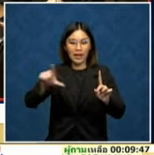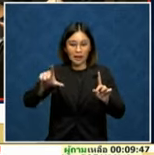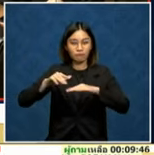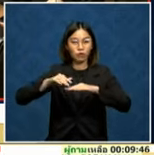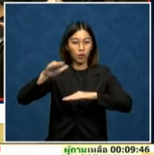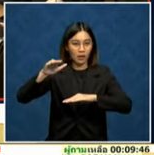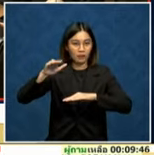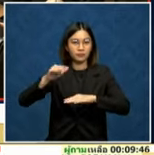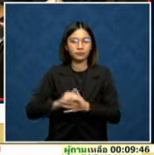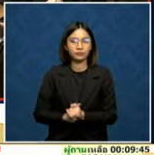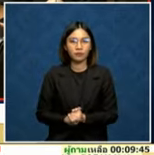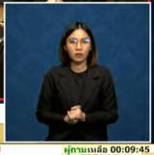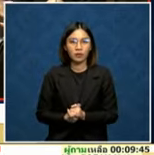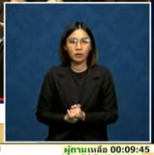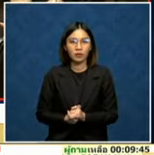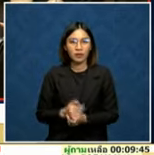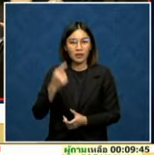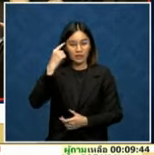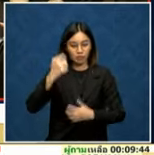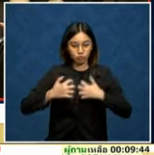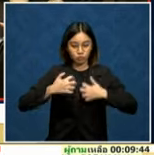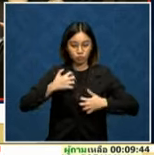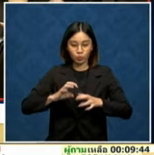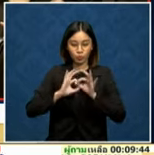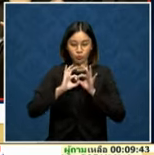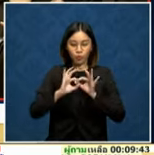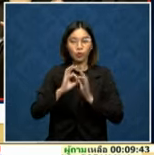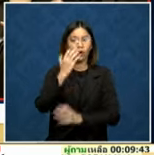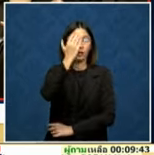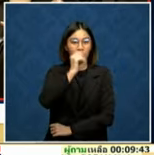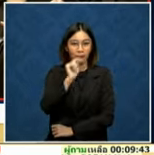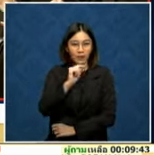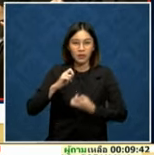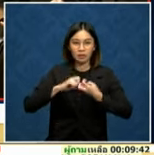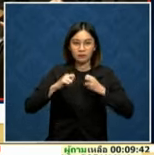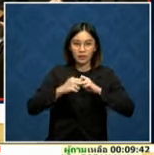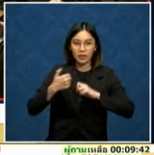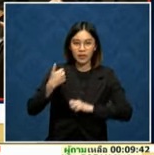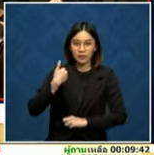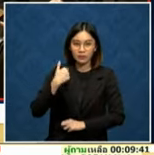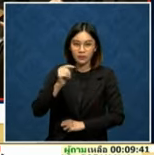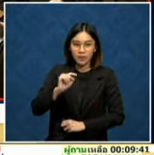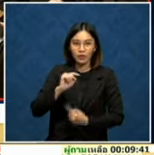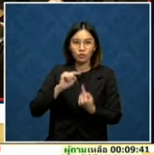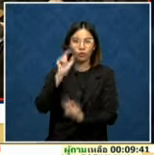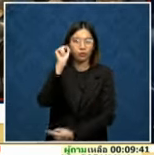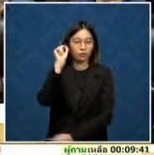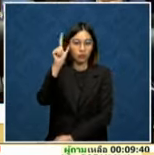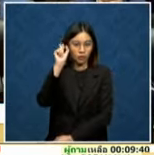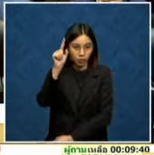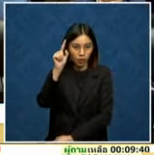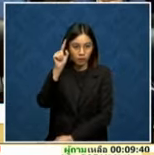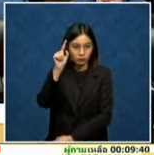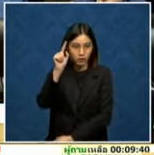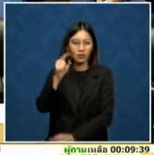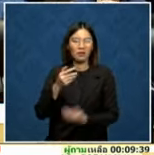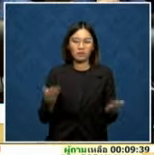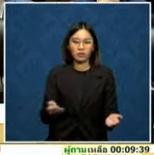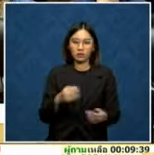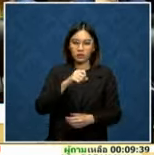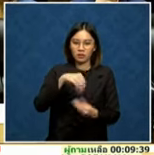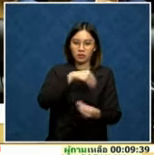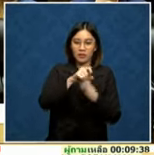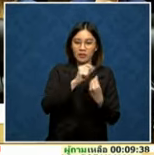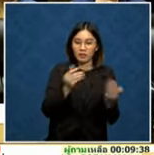เศษเทานั้นเองที่มตองกังวลฮะ เพรว่ามีปญหาที่แร่งด่วนกวาการกตนเศรษฐิจ